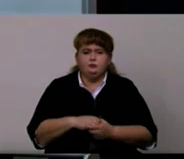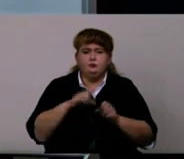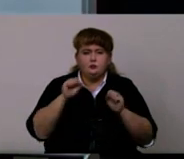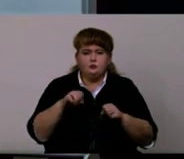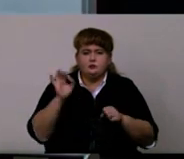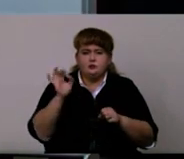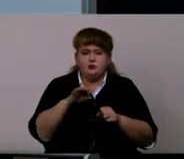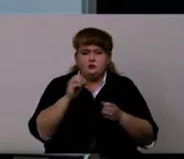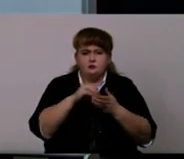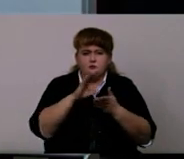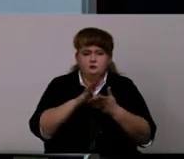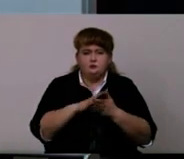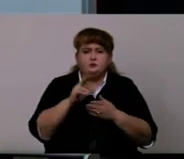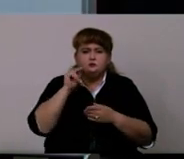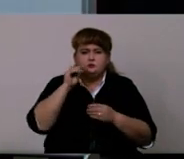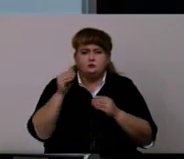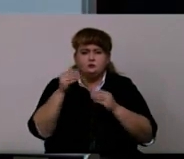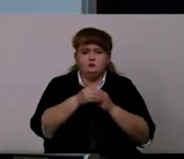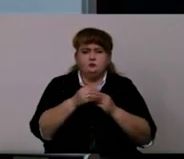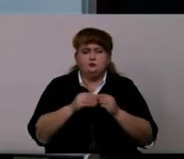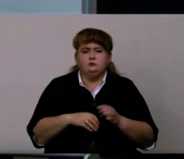сразу поставить числовые значения.